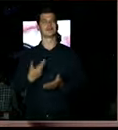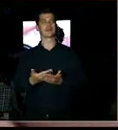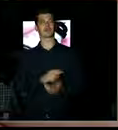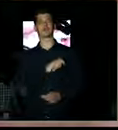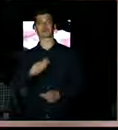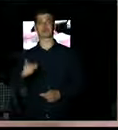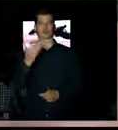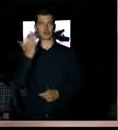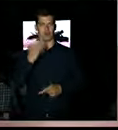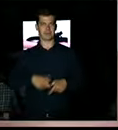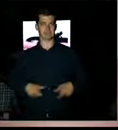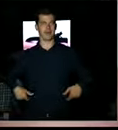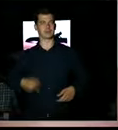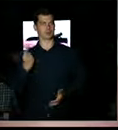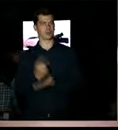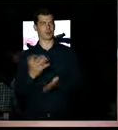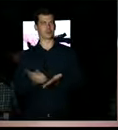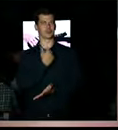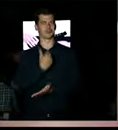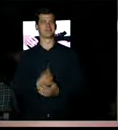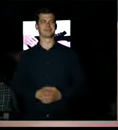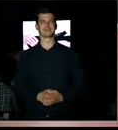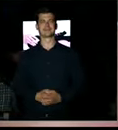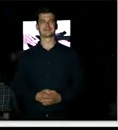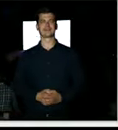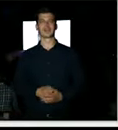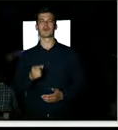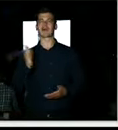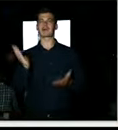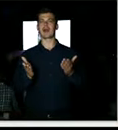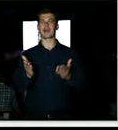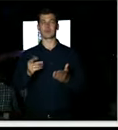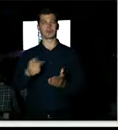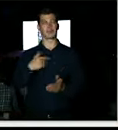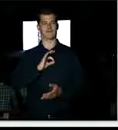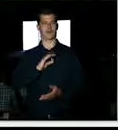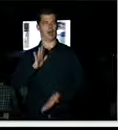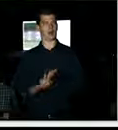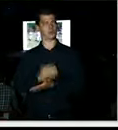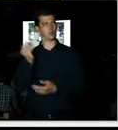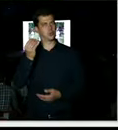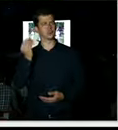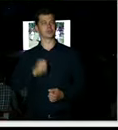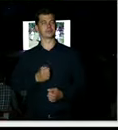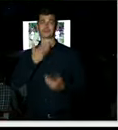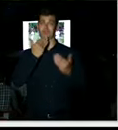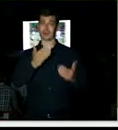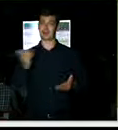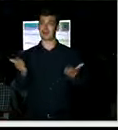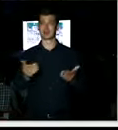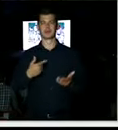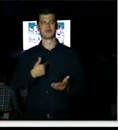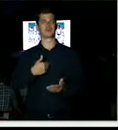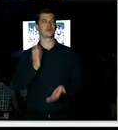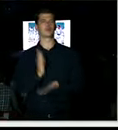to jest czarny pas, bo udało mi się do takiego dojść. Karate przede wszystkim ukształtował mój charakter. Dzięki niemu jestem